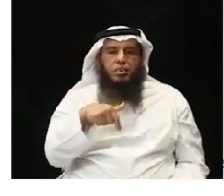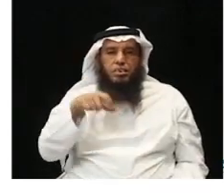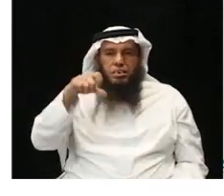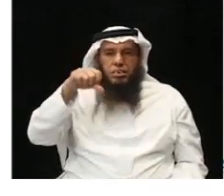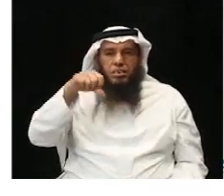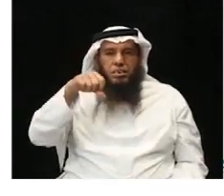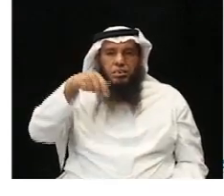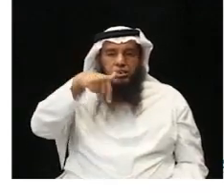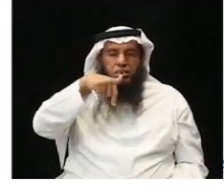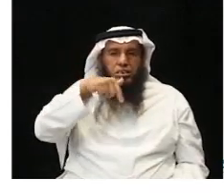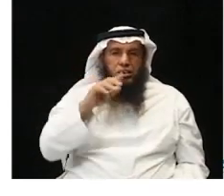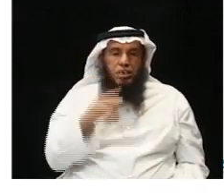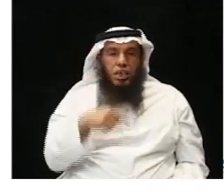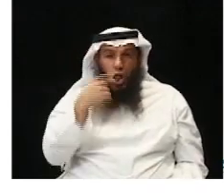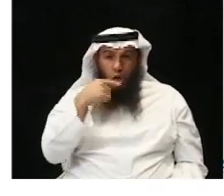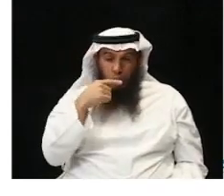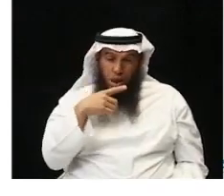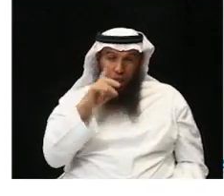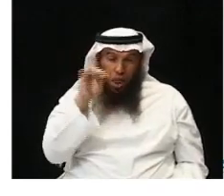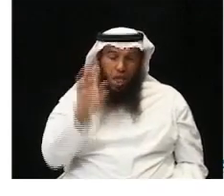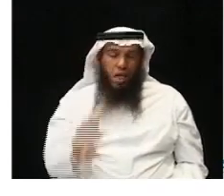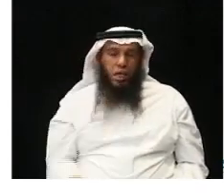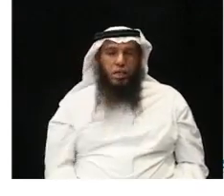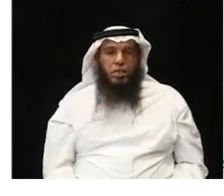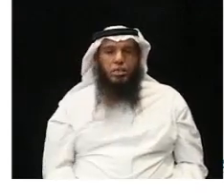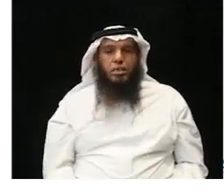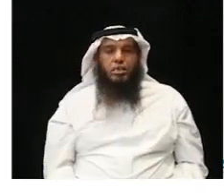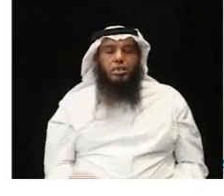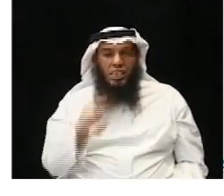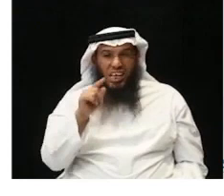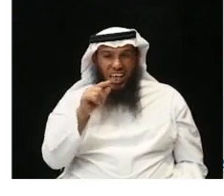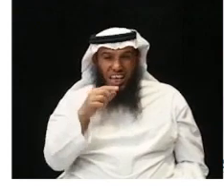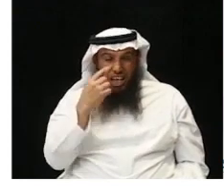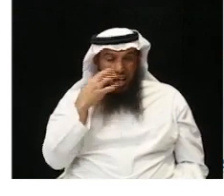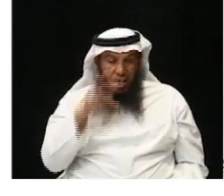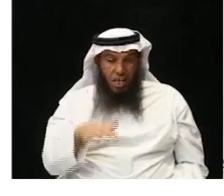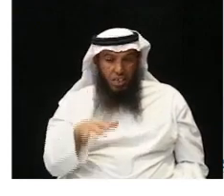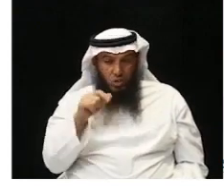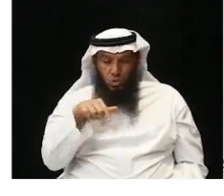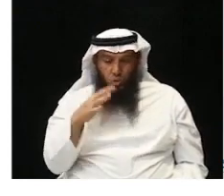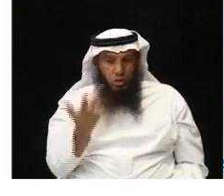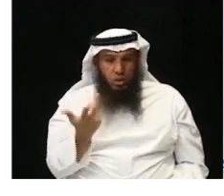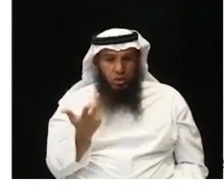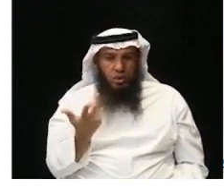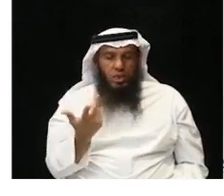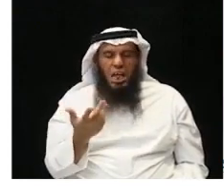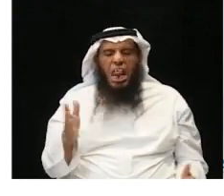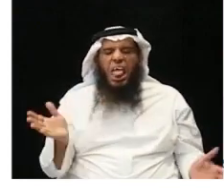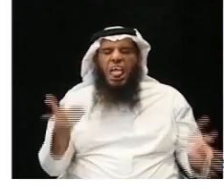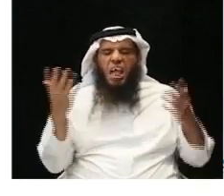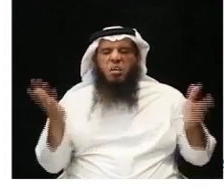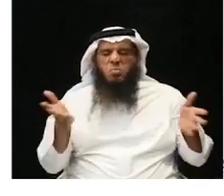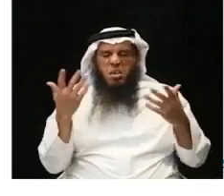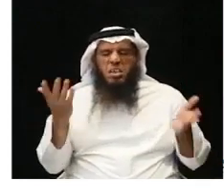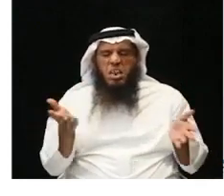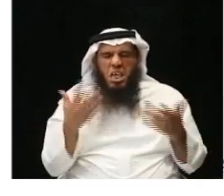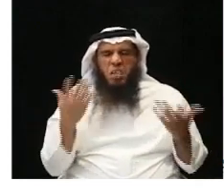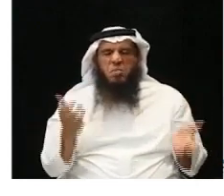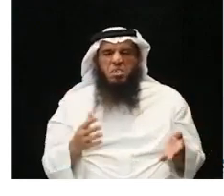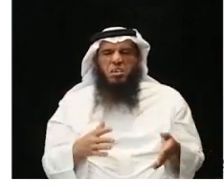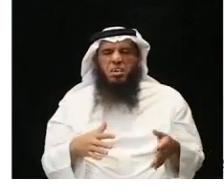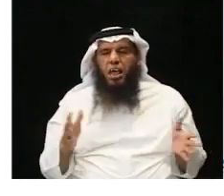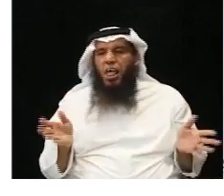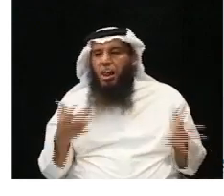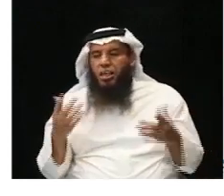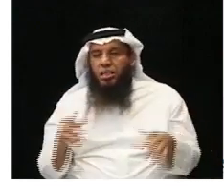69. أولا تكلم الله سبحانه وتعالى عن أن هذه الحياة الدنيا إنما هي إلا لهو ولعب، ولا مانع